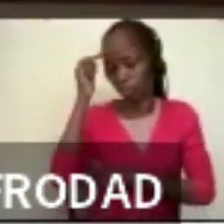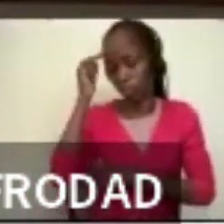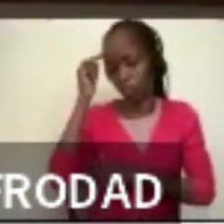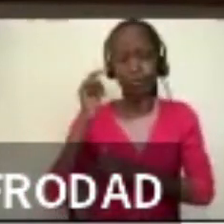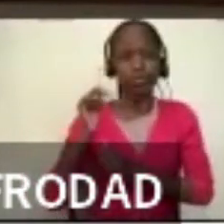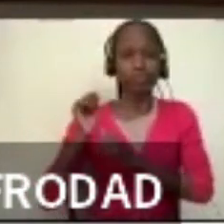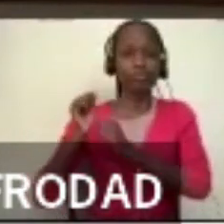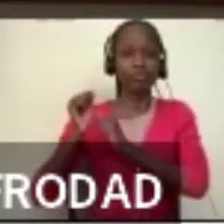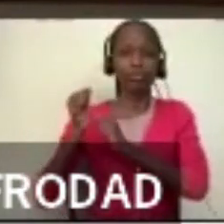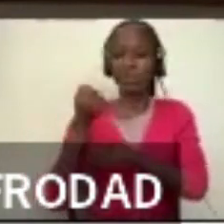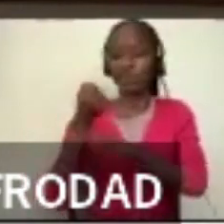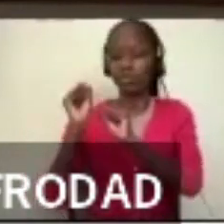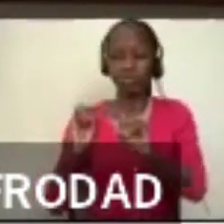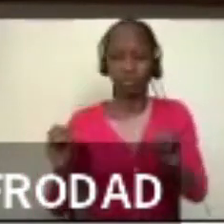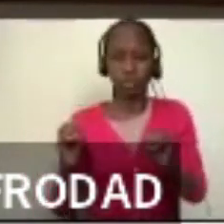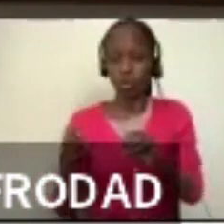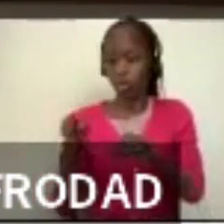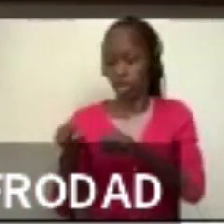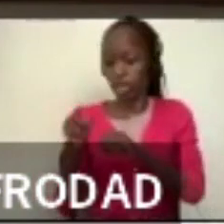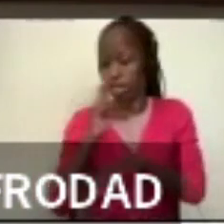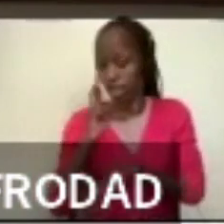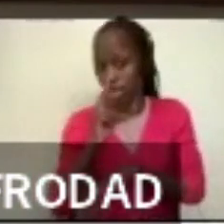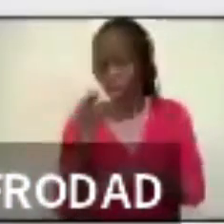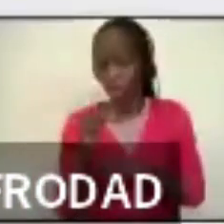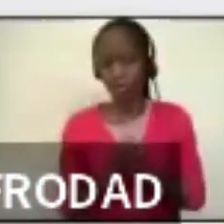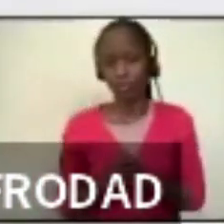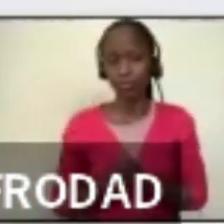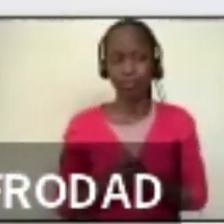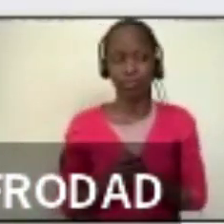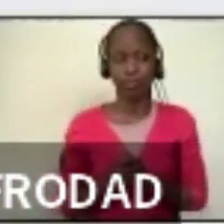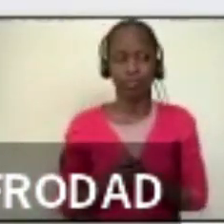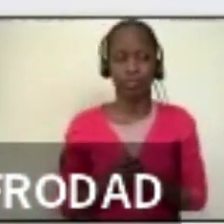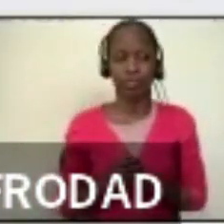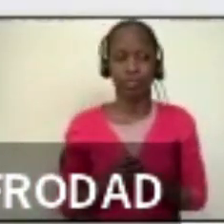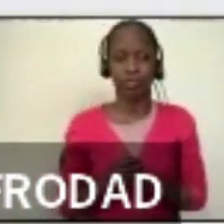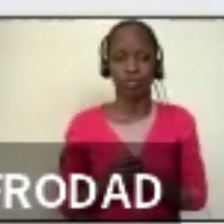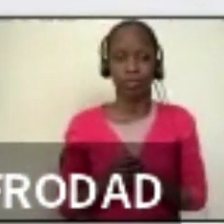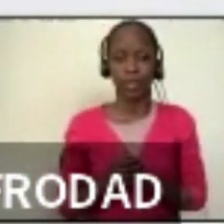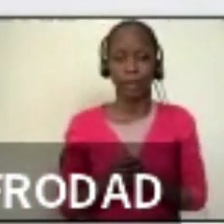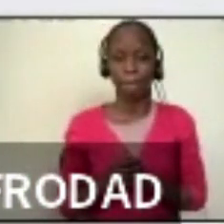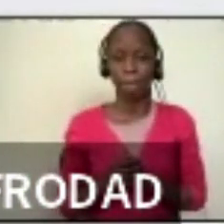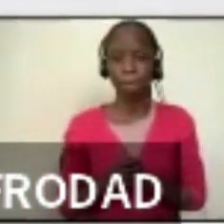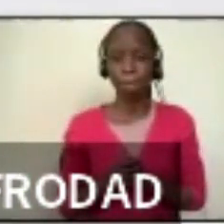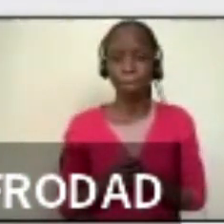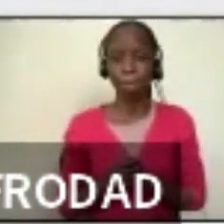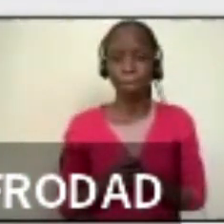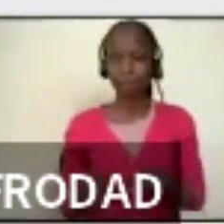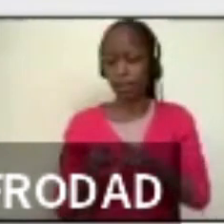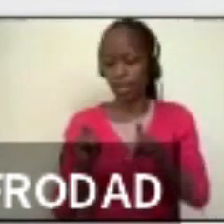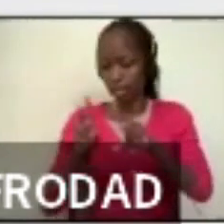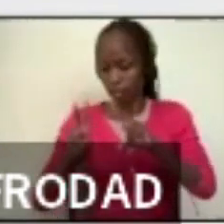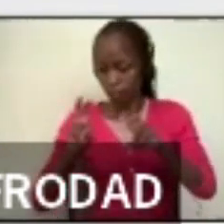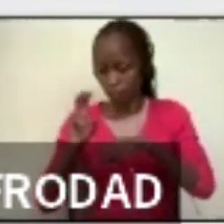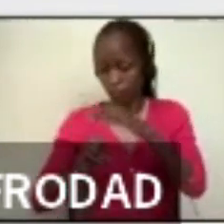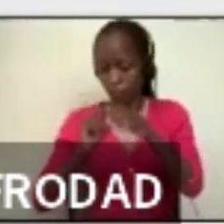Donc, ça c'est les risques. Et la sécurité, c'est, en tant que journaliste d'investigation, comme je vous disais, c'est notre plus grande